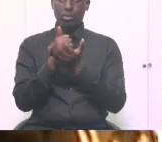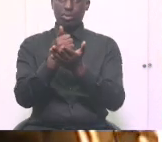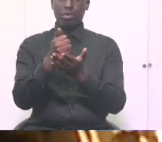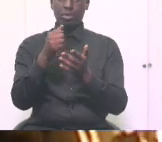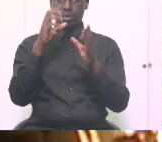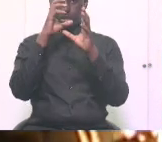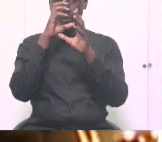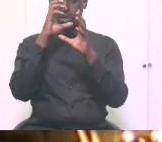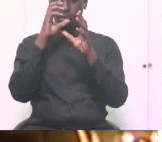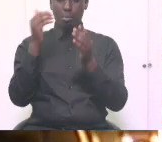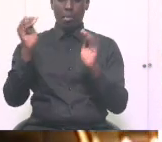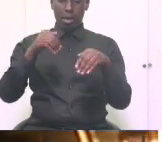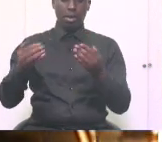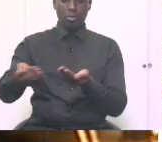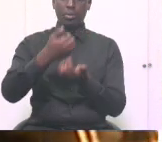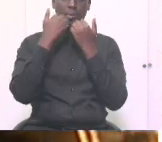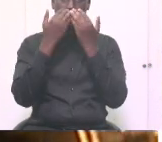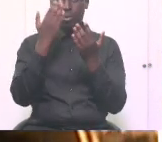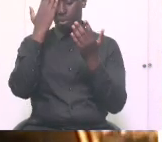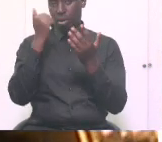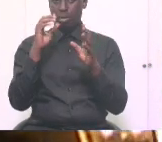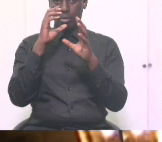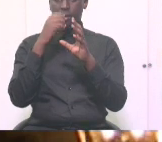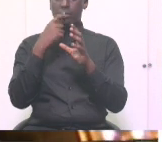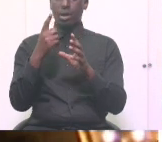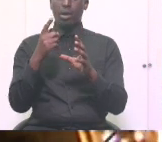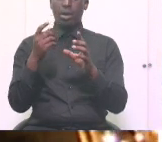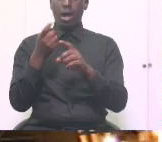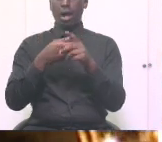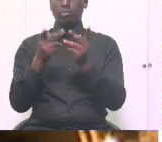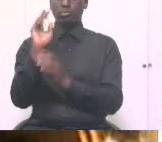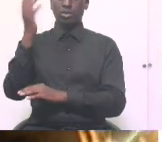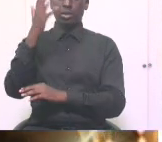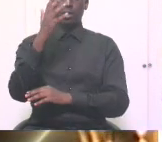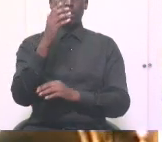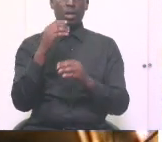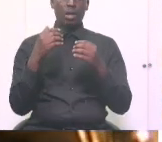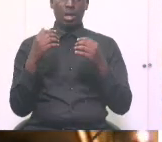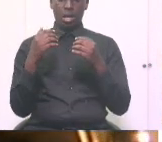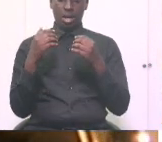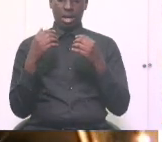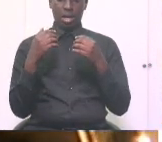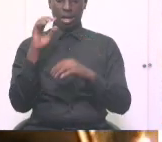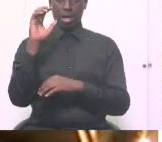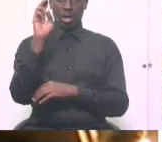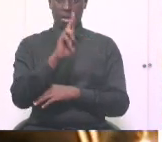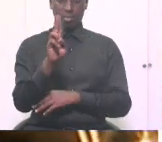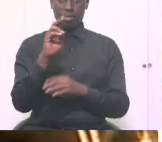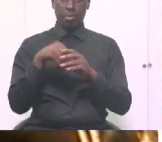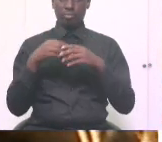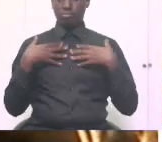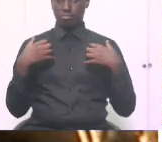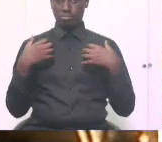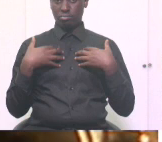no guhinga ntibasarure kubera konerwa n'inkende bavuga ko ziva mu ishyamba rya kaminuza rizwi nka Alberto aba bavuga ko